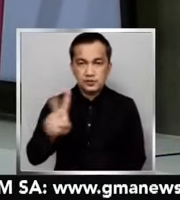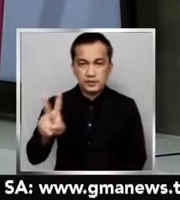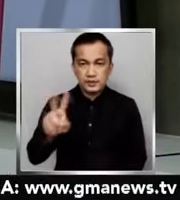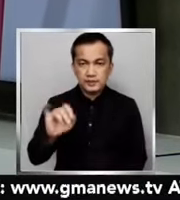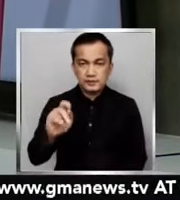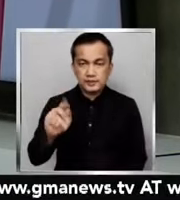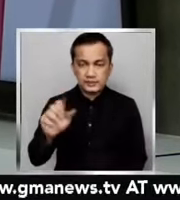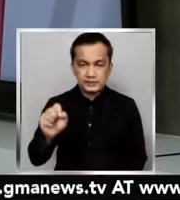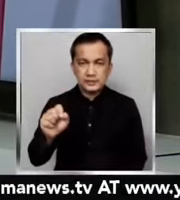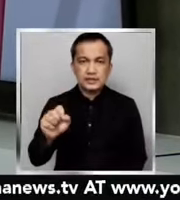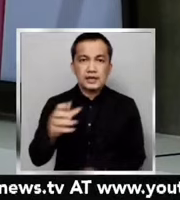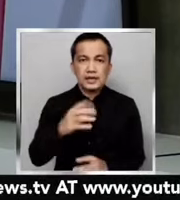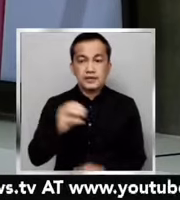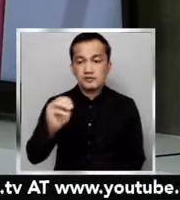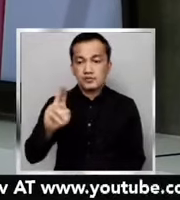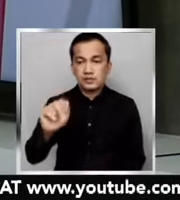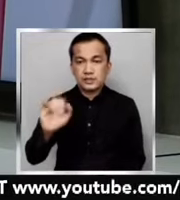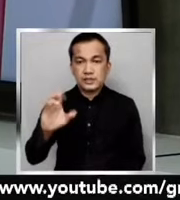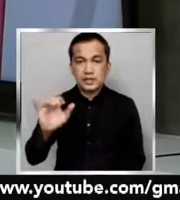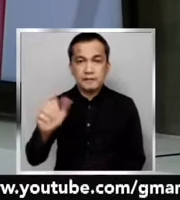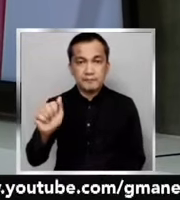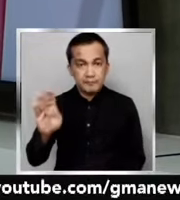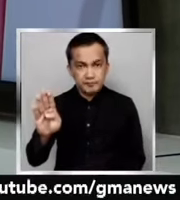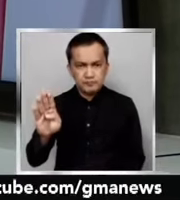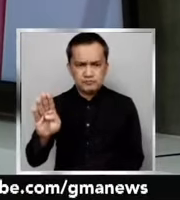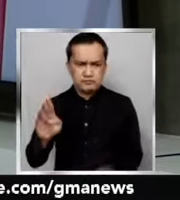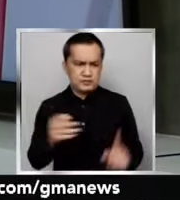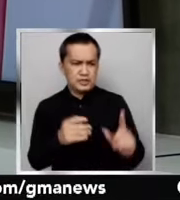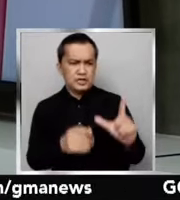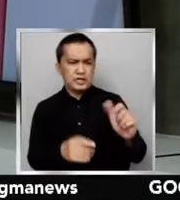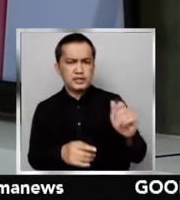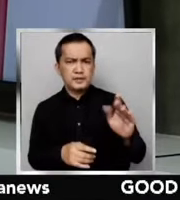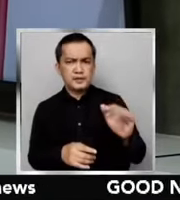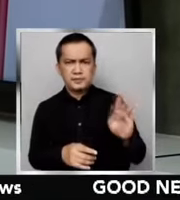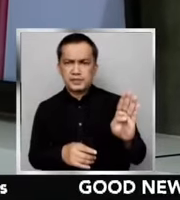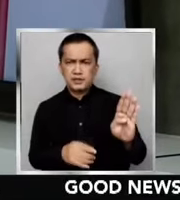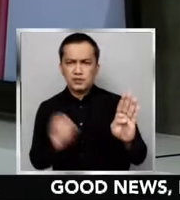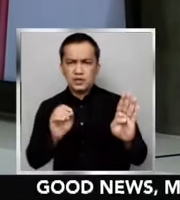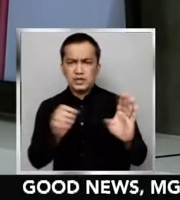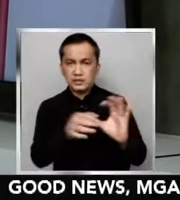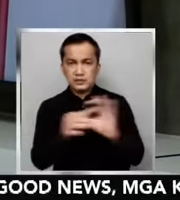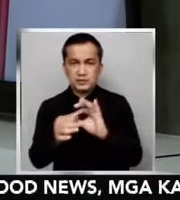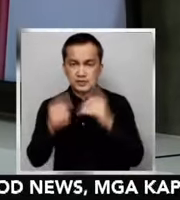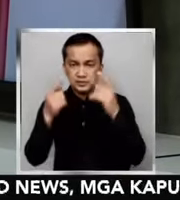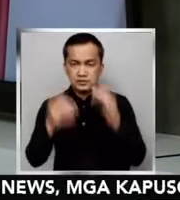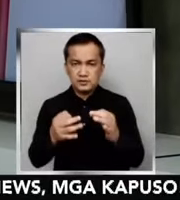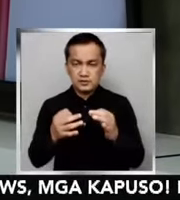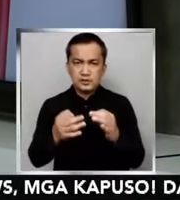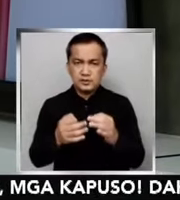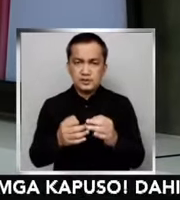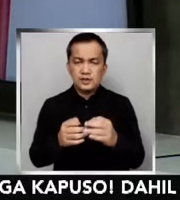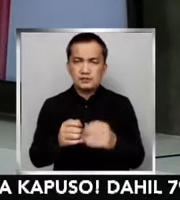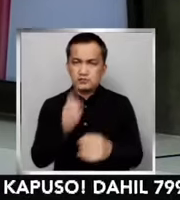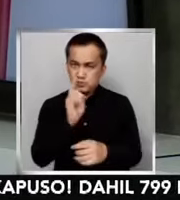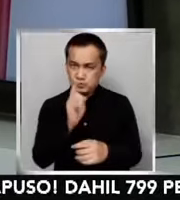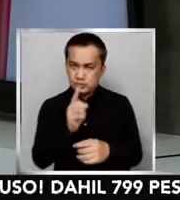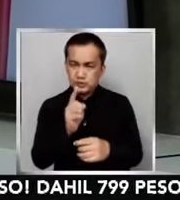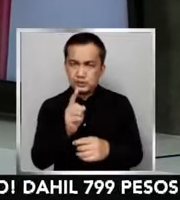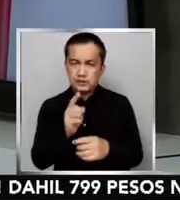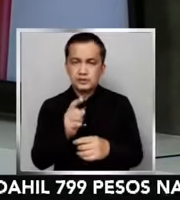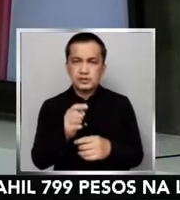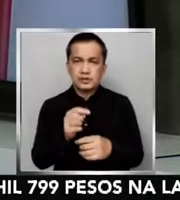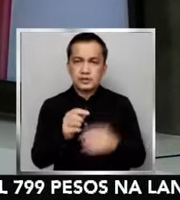multico sabi ng LTFRB walang kinalaman saison ang Bantang tigil pasada nakatutok si